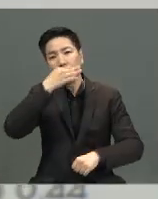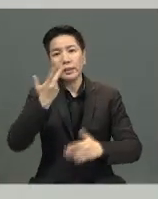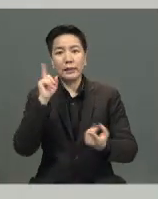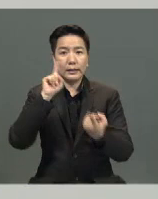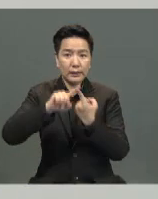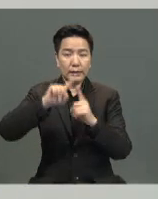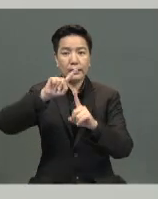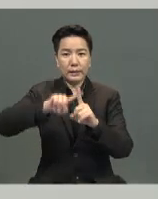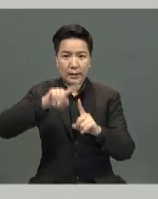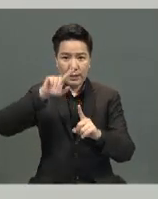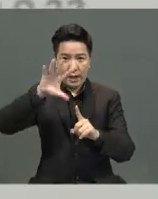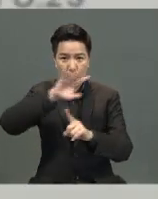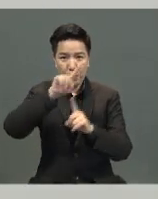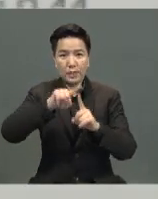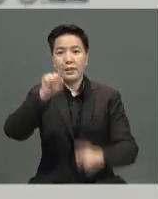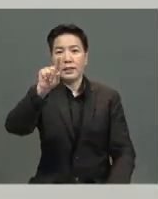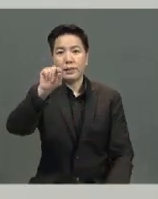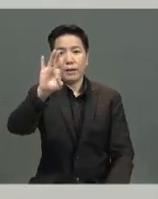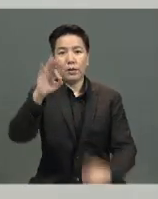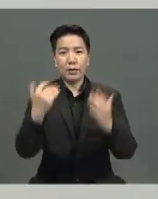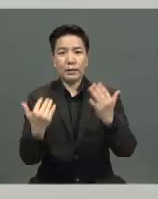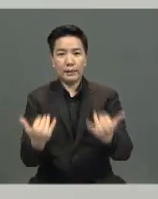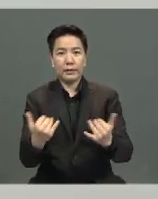มาพร้อมกับหลักฐานการประกอบอาชีพได้จนถึงวันที่29พฤษภาคมนี้